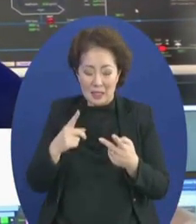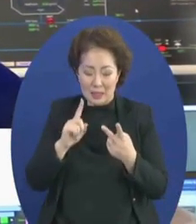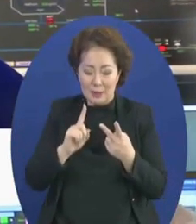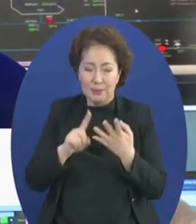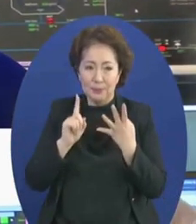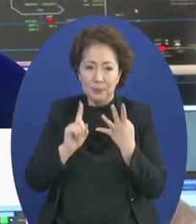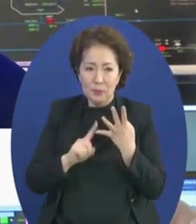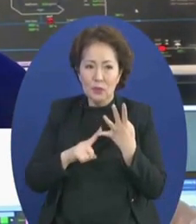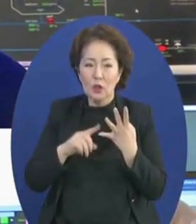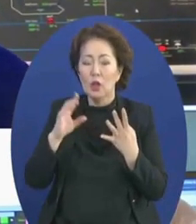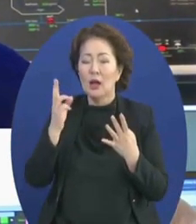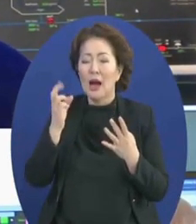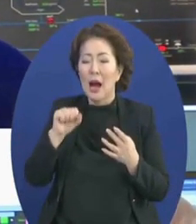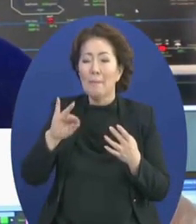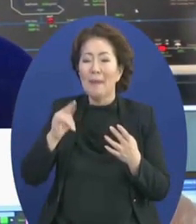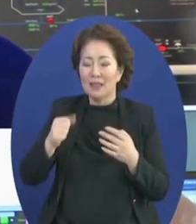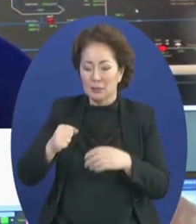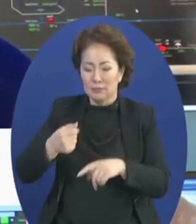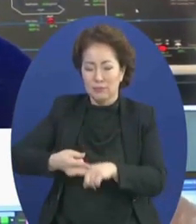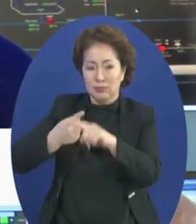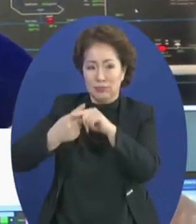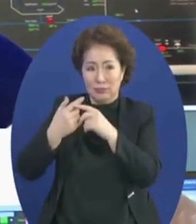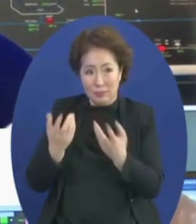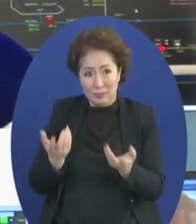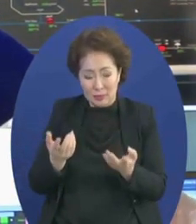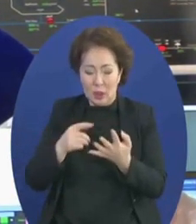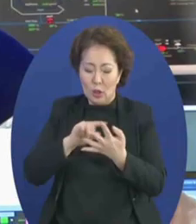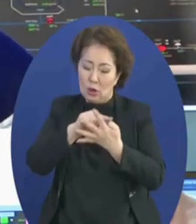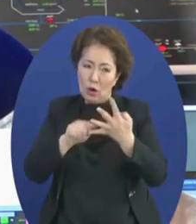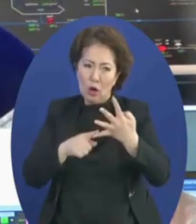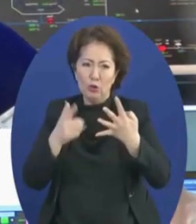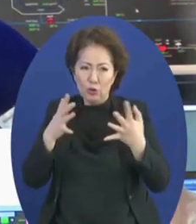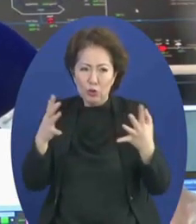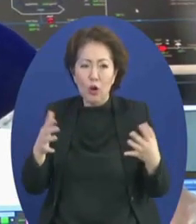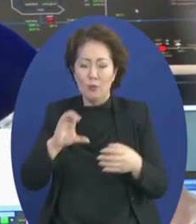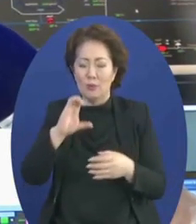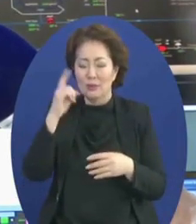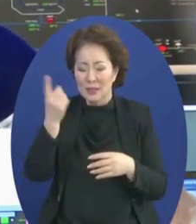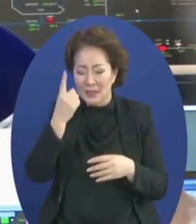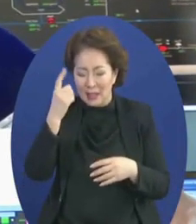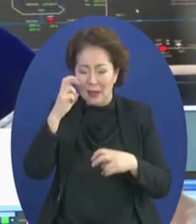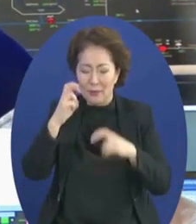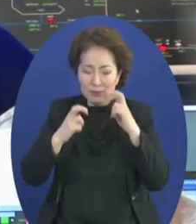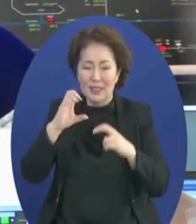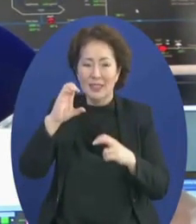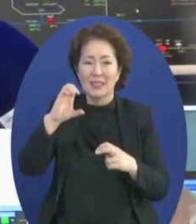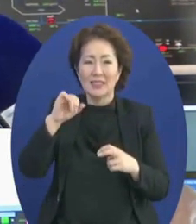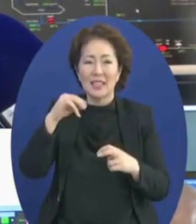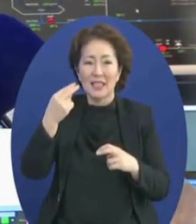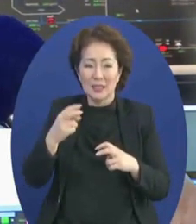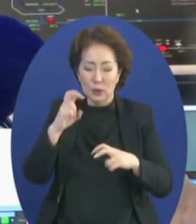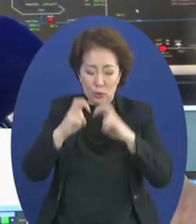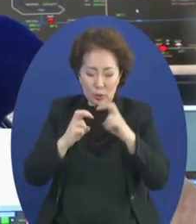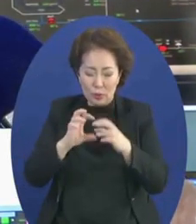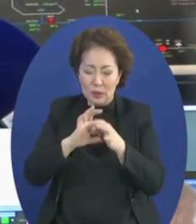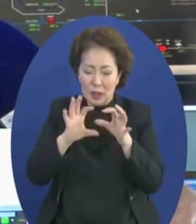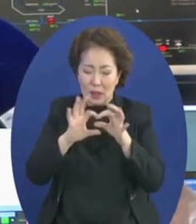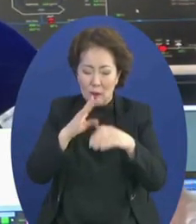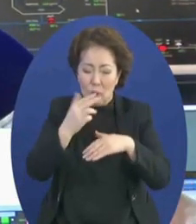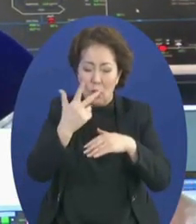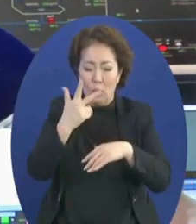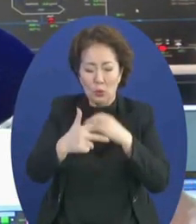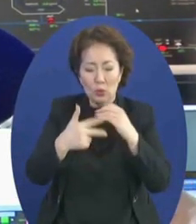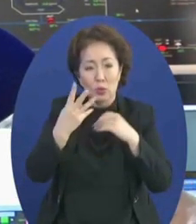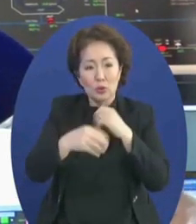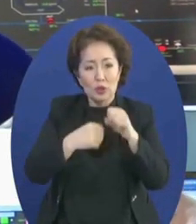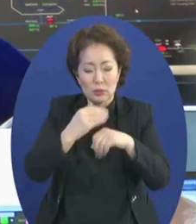цахилгаан станцыг өргөтгөх тухай асуудал байж байгаа. Ингээд энэ хэд хэдэн гол томоохон цахилгаан станцуудаа бид ойрын одоо 3-4 жилийн хугацаанд барьж ашиглалтанд оруулах хэрэгтэй.